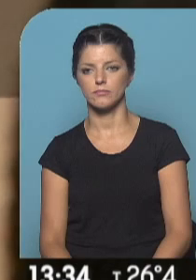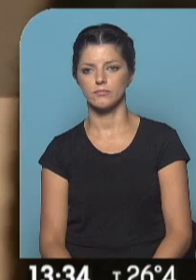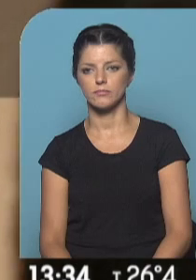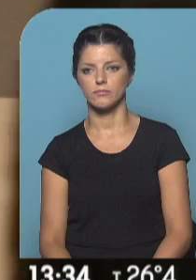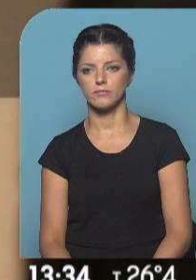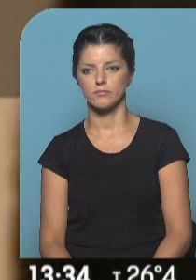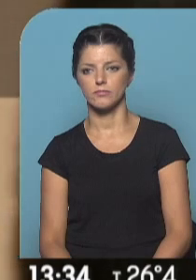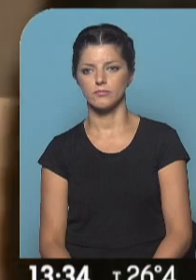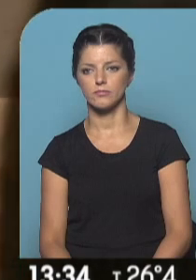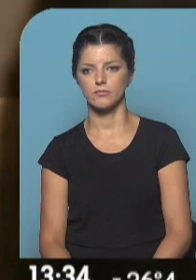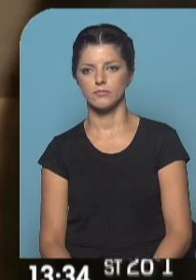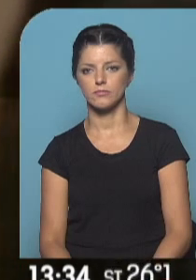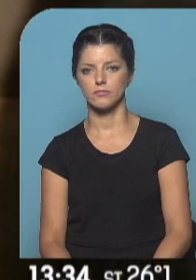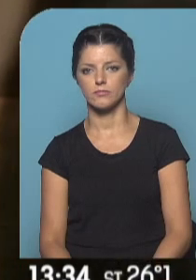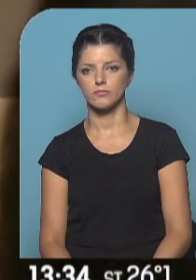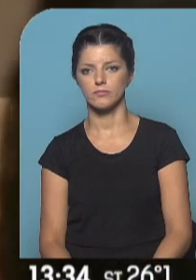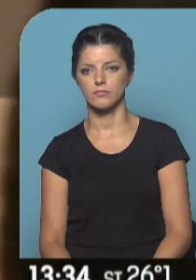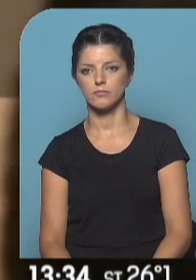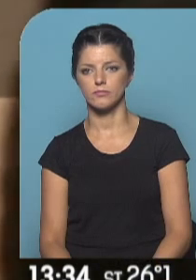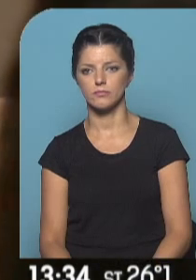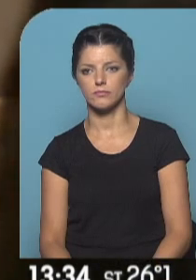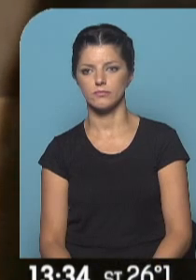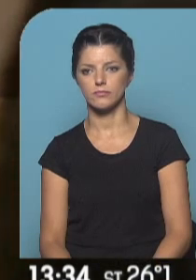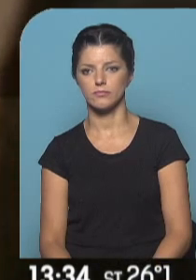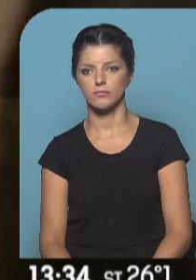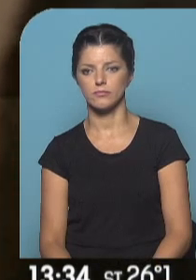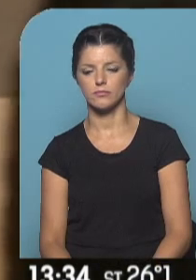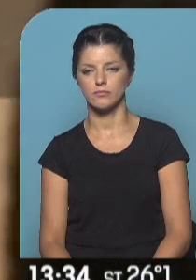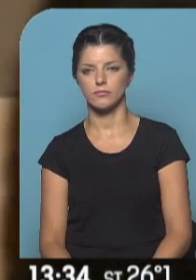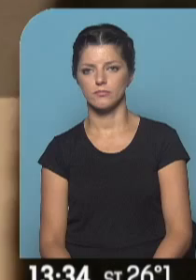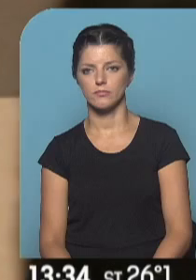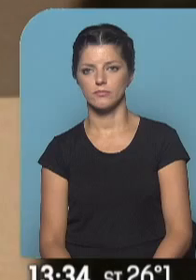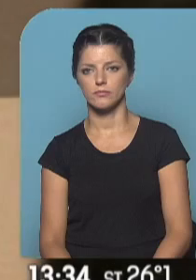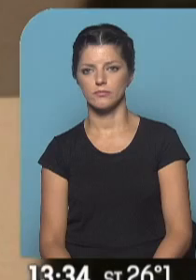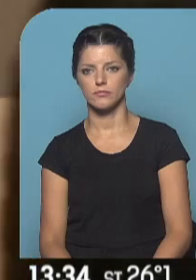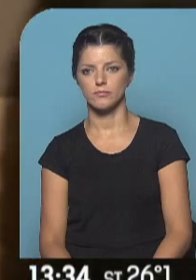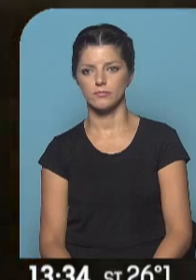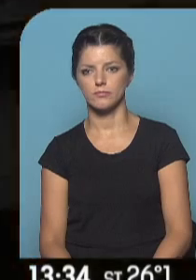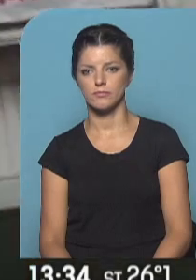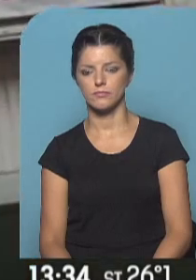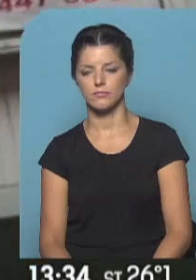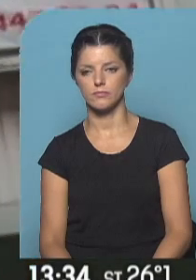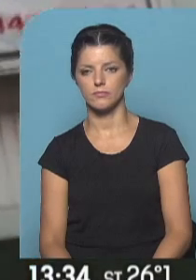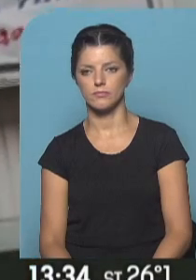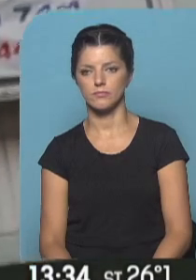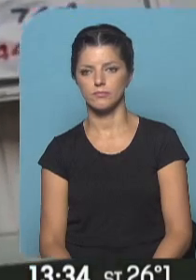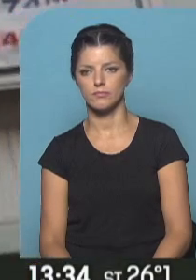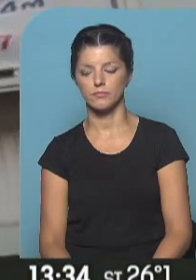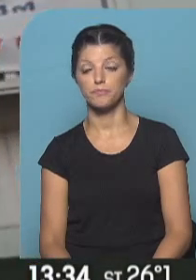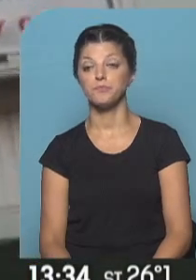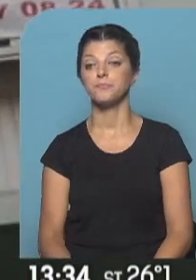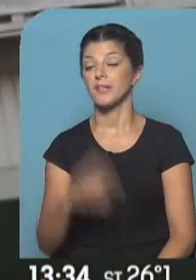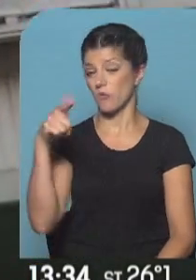ухвали призначити на 9 годину 14 грудня 2017 року. Слідчий суддя підпис на цьому засіданні закінчено. Cuando